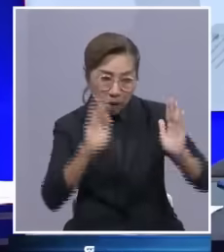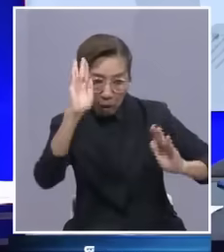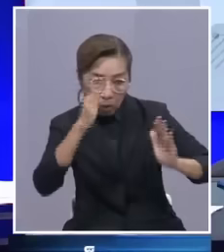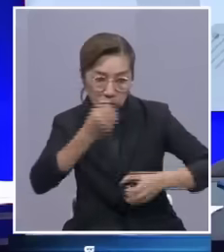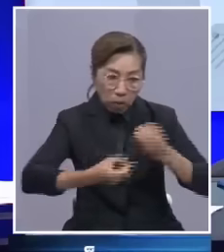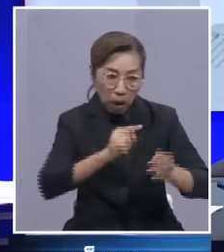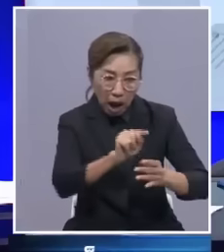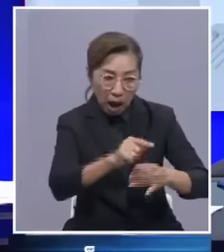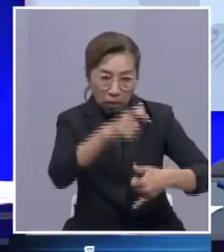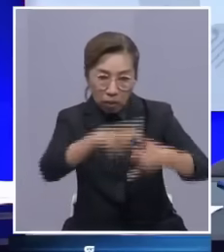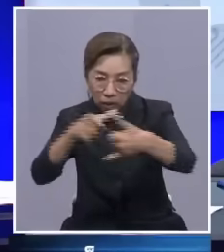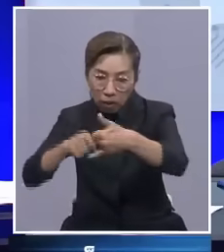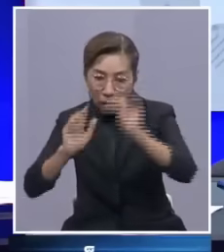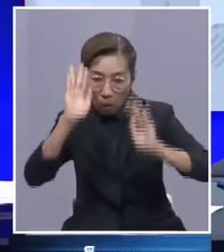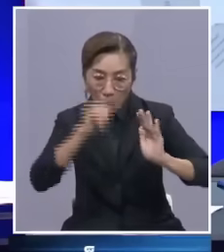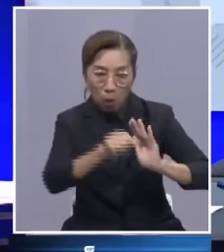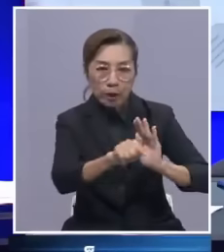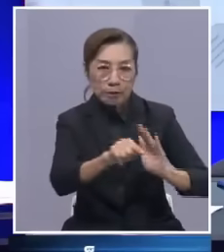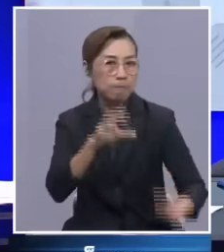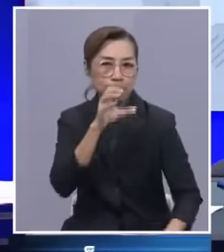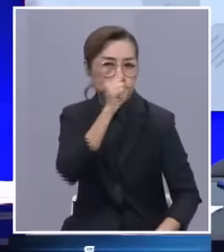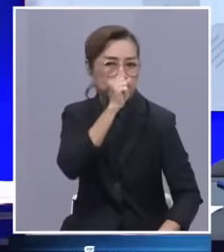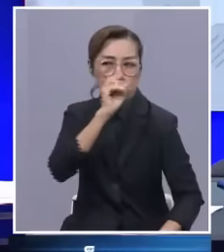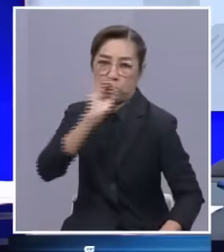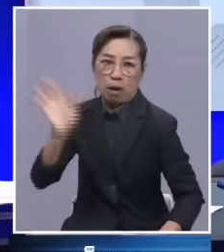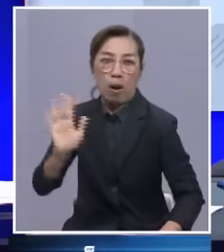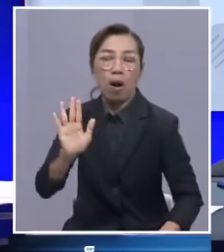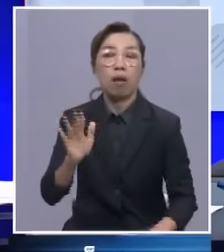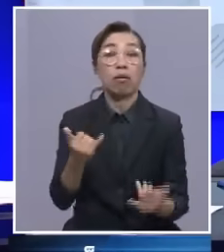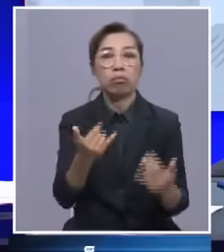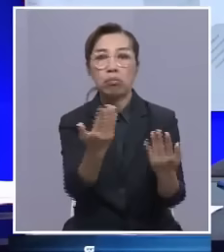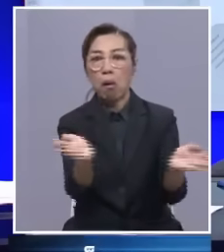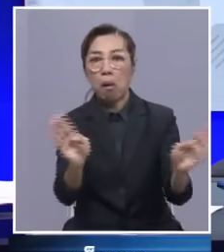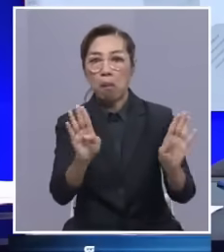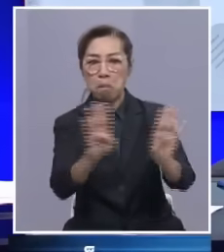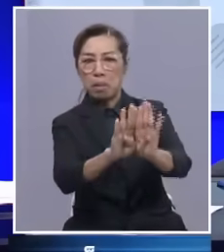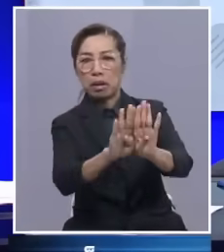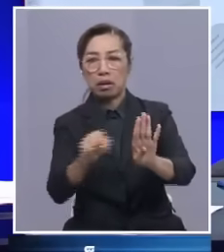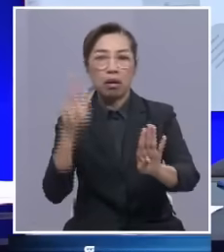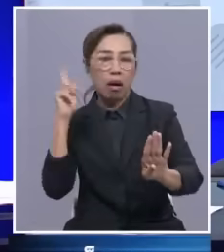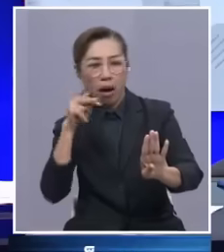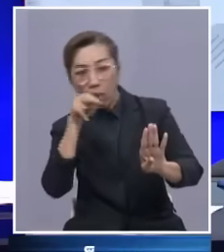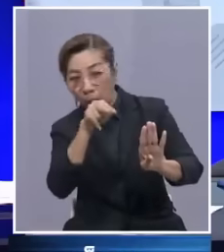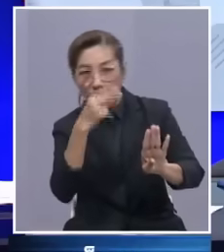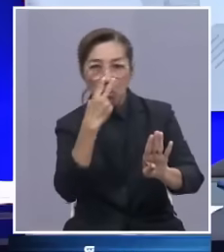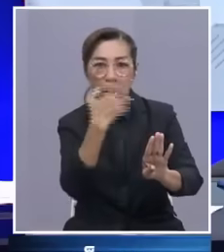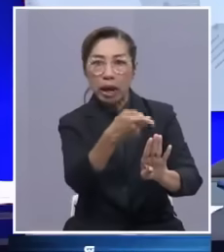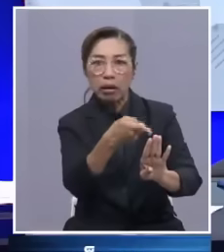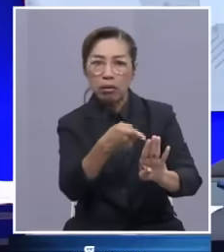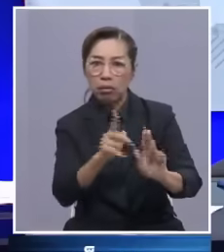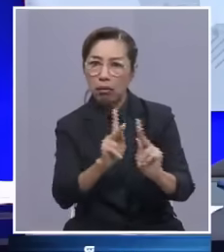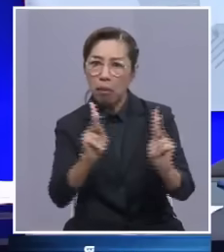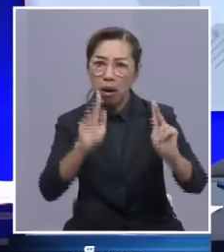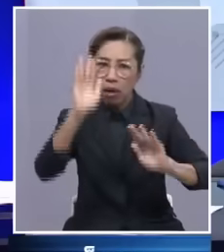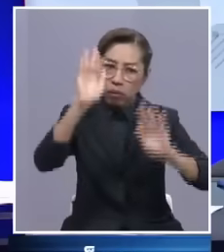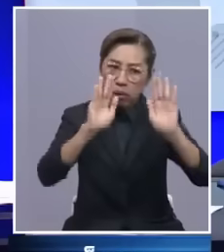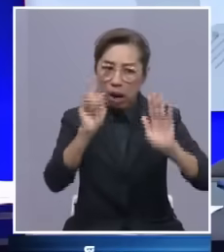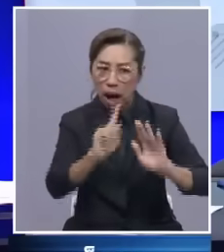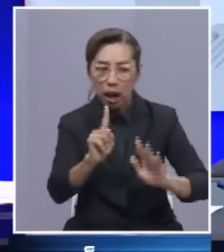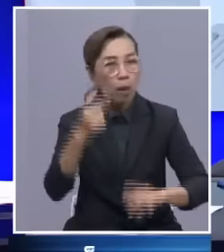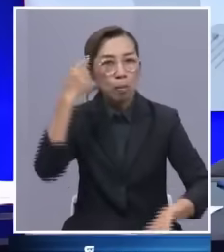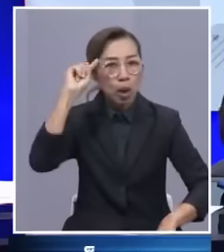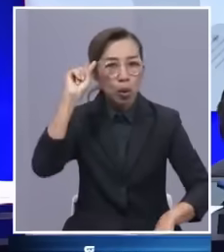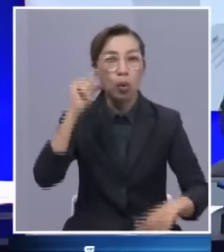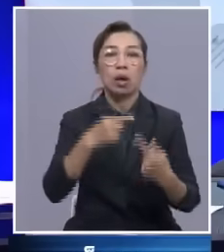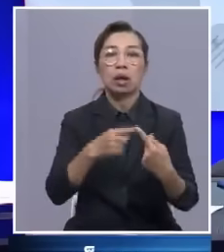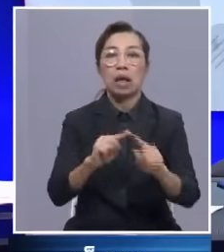ติรายบุคคล ครับ คือเราจะไม่รู้หรอกว่าส.ส.ที่อยู่ข้างในกรรมการบริหารพรรคของก้าวไกลลงมติอะไรบ้างแต่สิ่งที่มันเกิดความเปลี่ยนแปลงเมื่อเช้